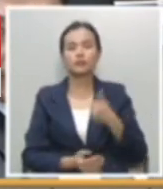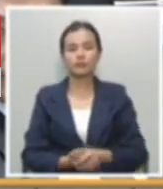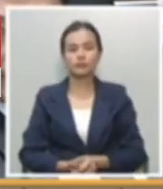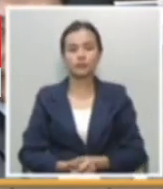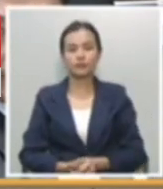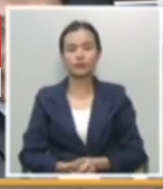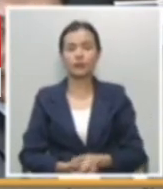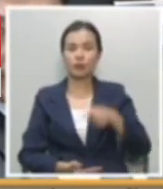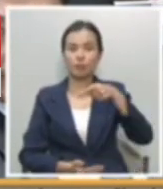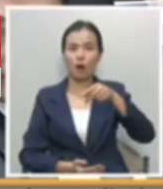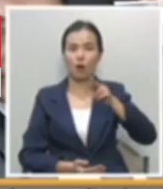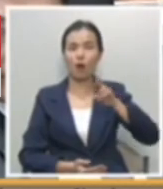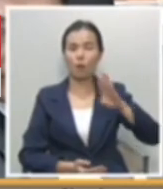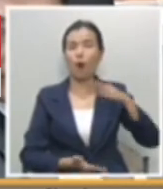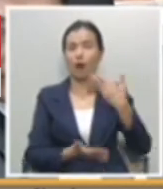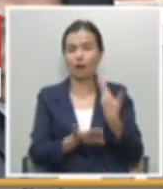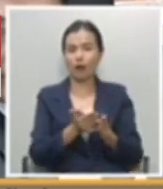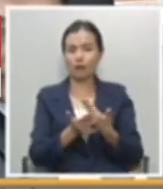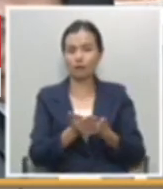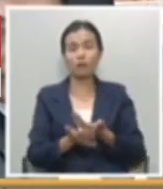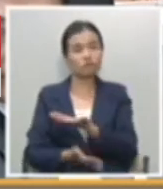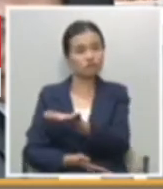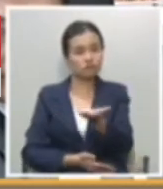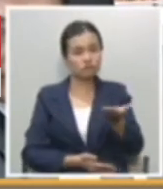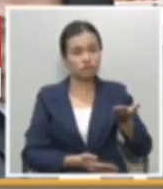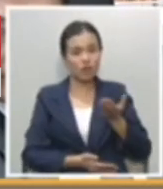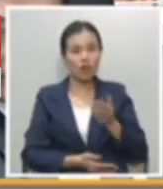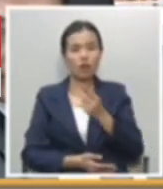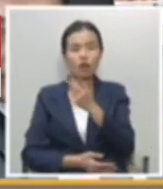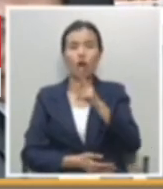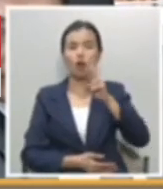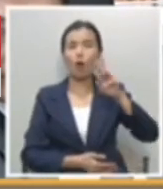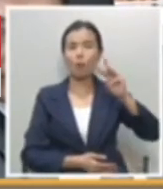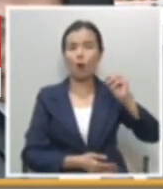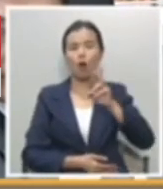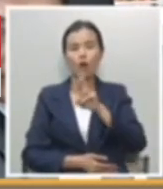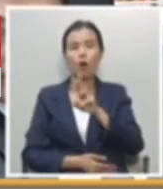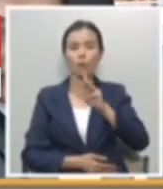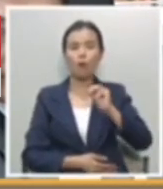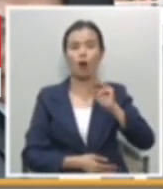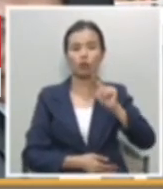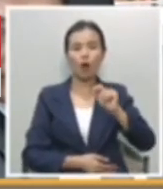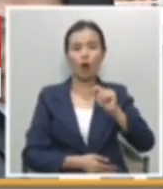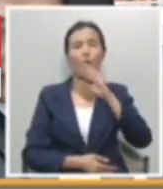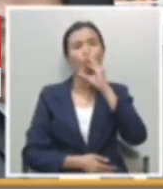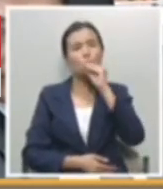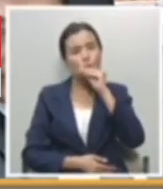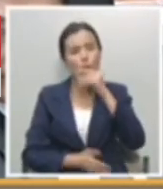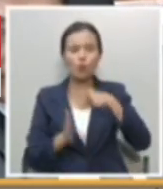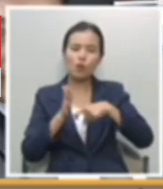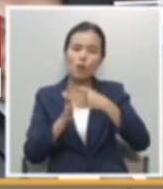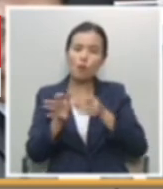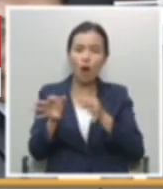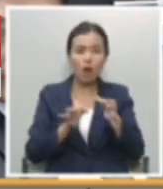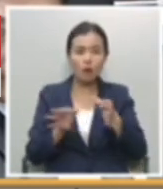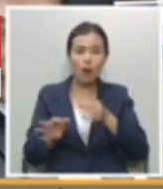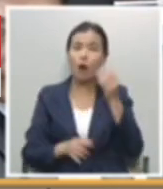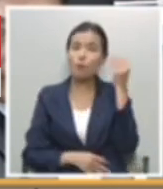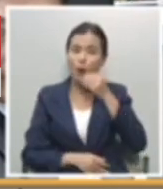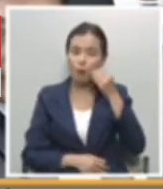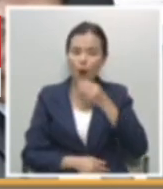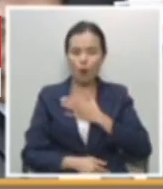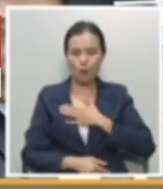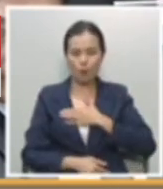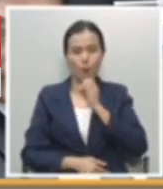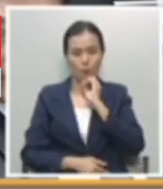พระราชบัญญัติวินัยการเงินการคลังที่พวกเราที่ครม.รัฐมนตรีทั้งหลายชอบอ้างชอบพูดนี่แหละครับผมกำลัง